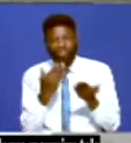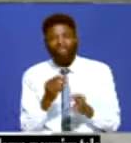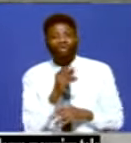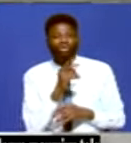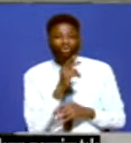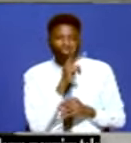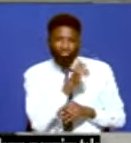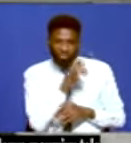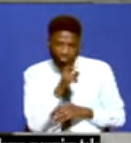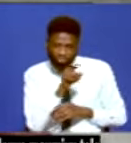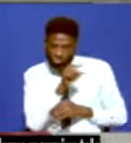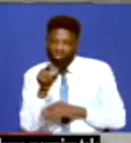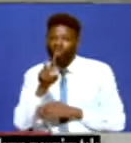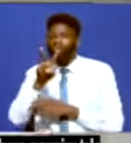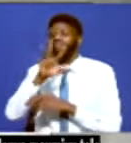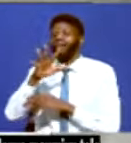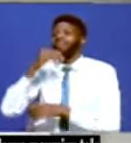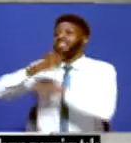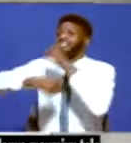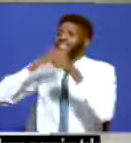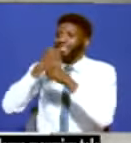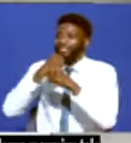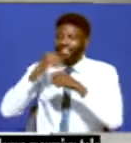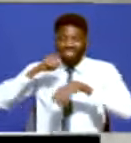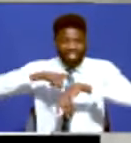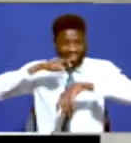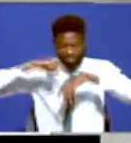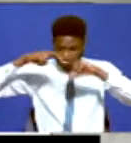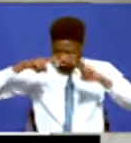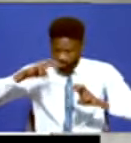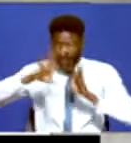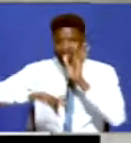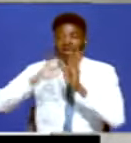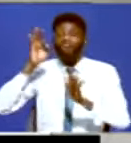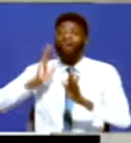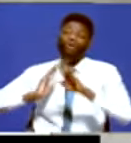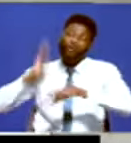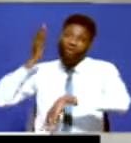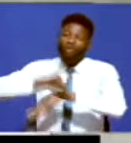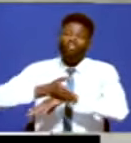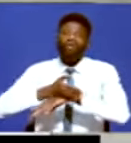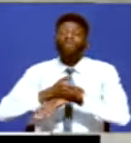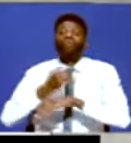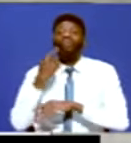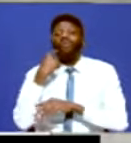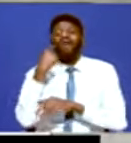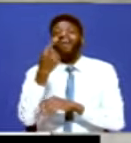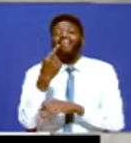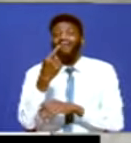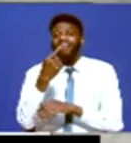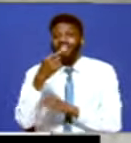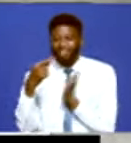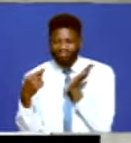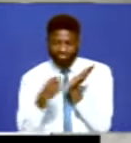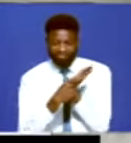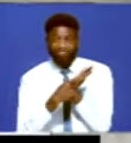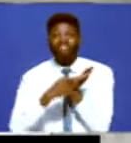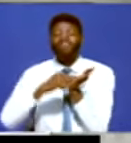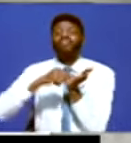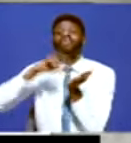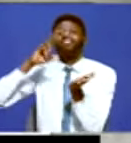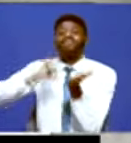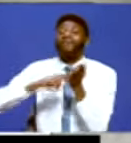in there, they were able to recover over 100 registered lines and SIM